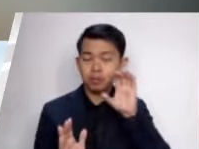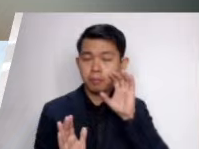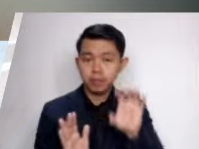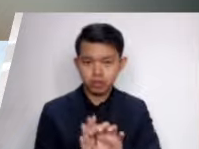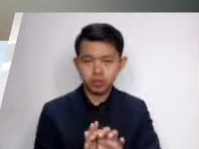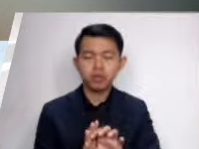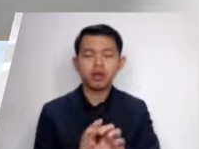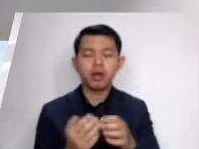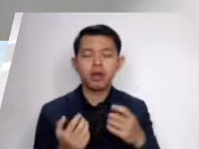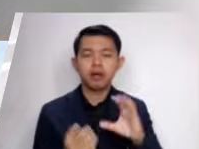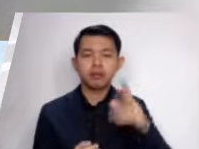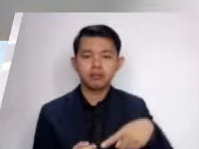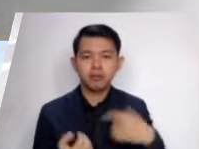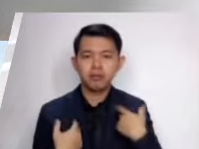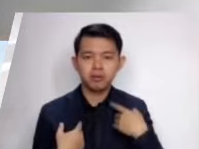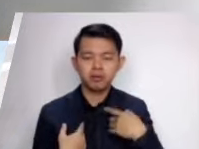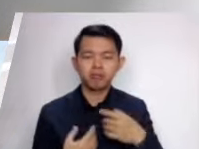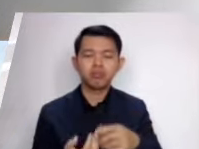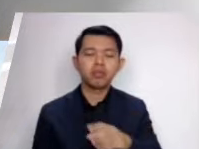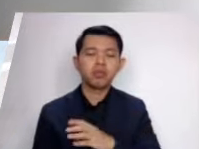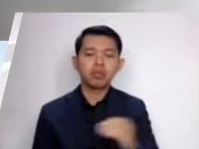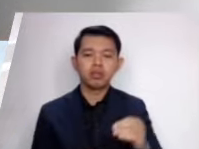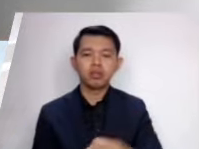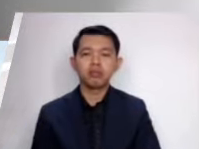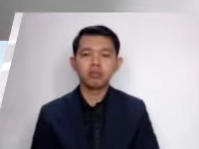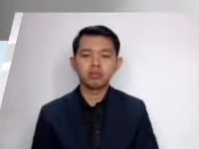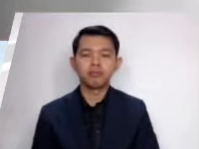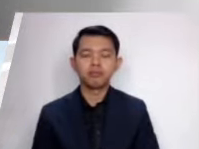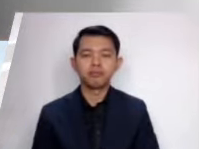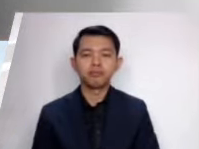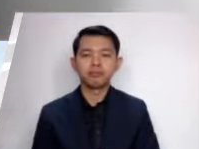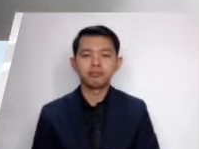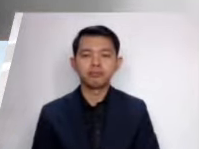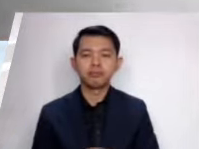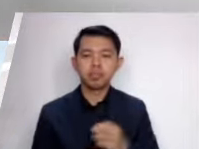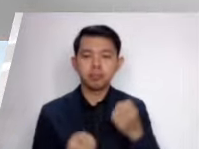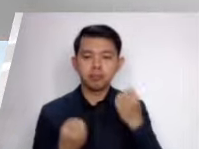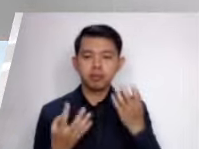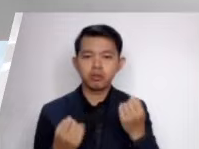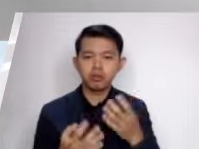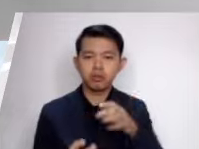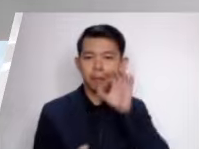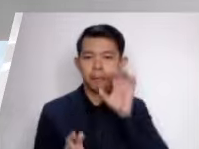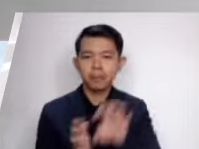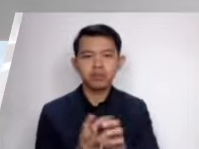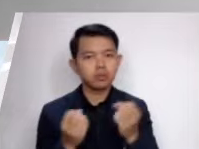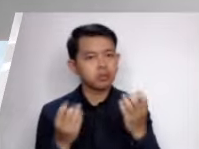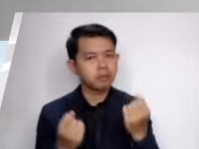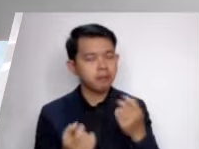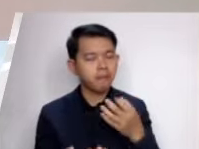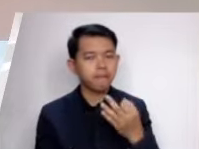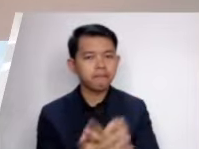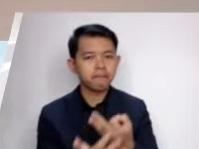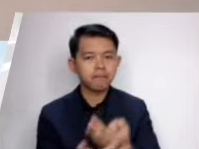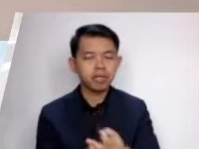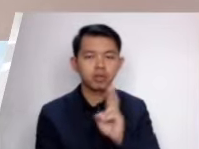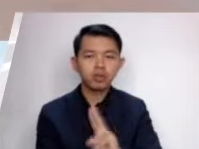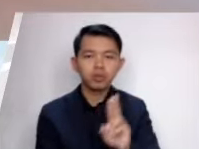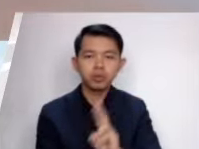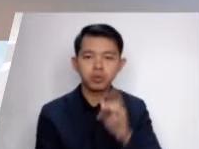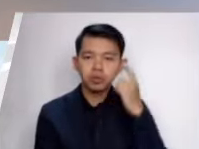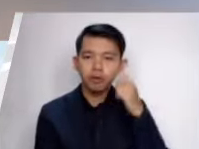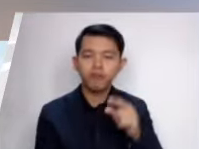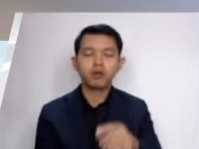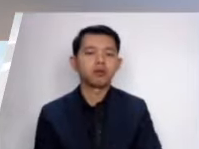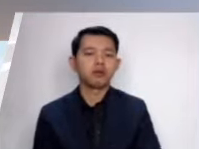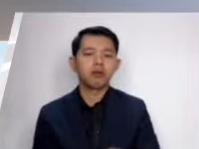Undersecretary Gilbert Cruz. May litrato din ng sandamakmak na pera na hinala ng PAOK ginagamit sa money laundering. May video rin ng